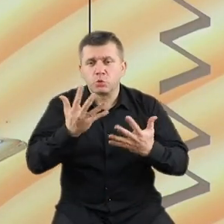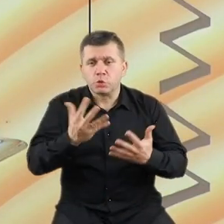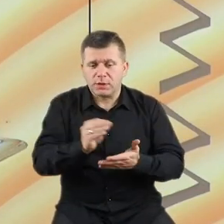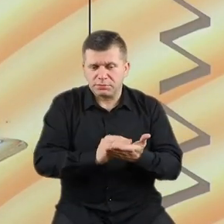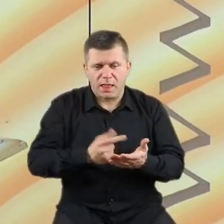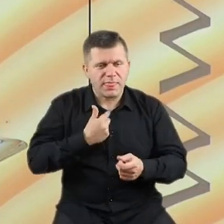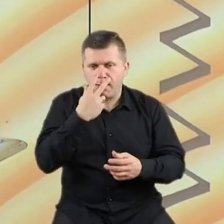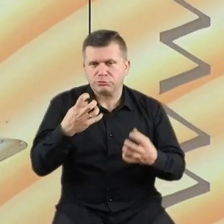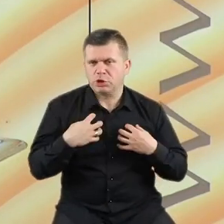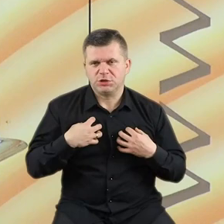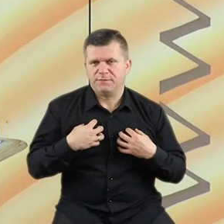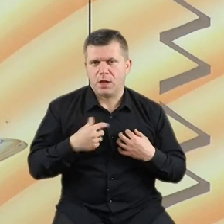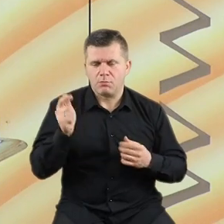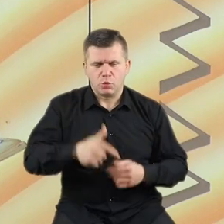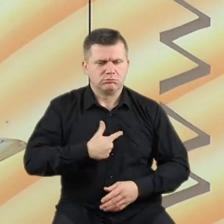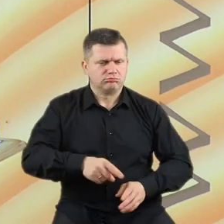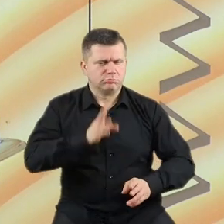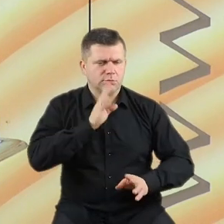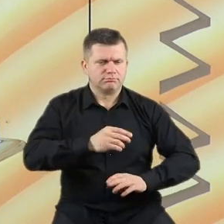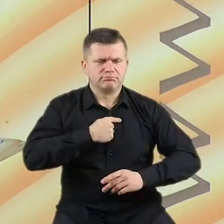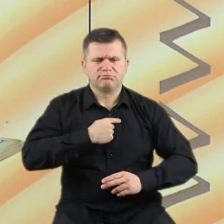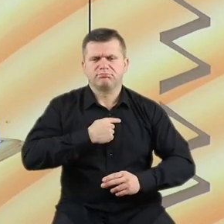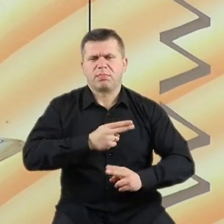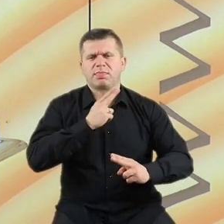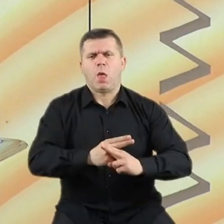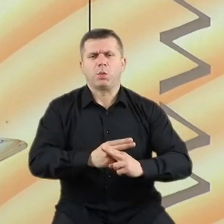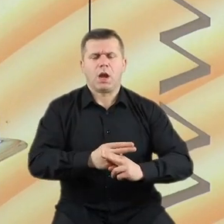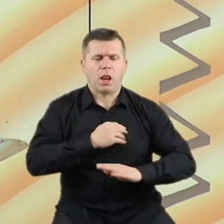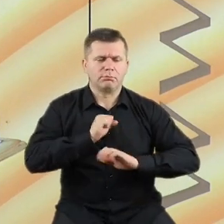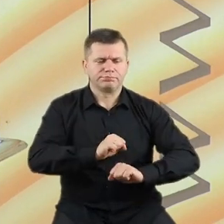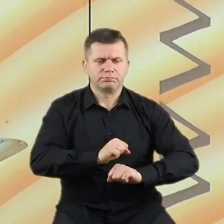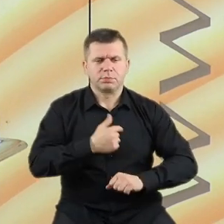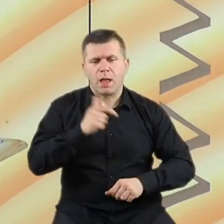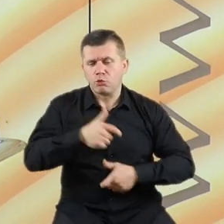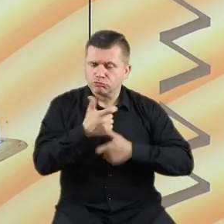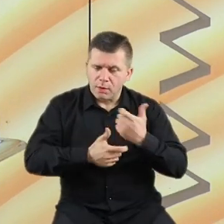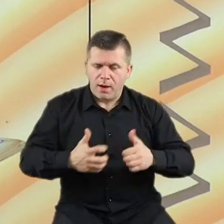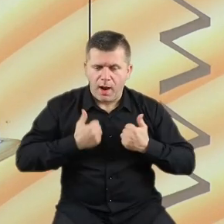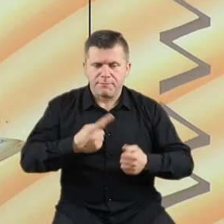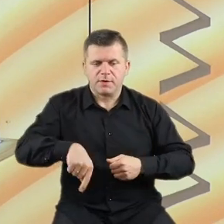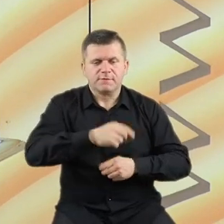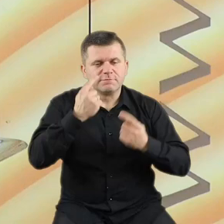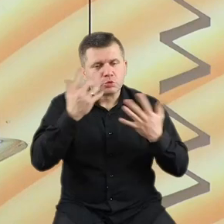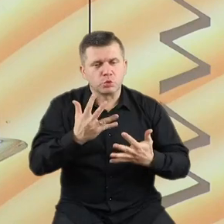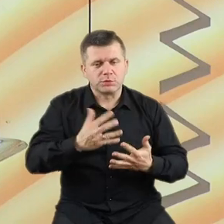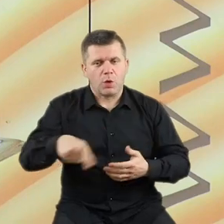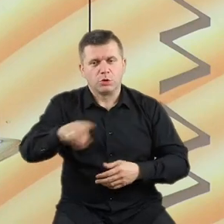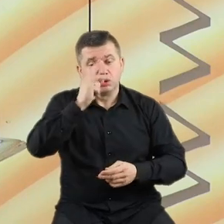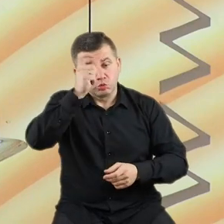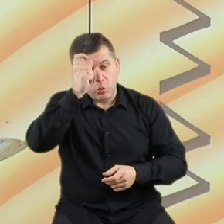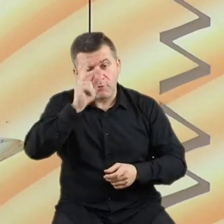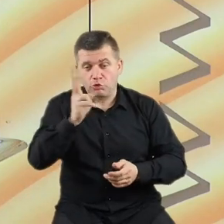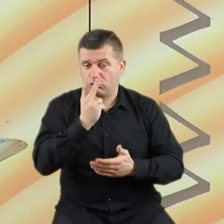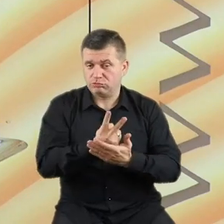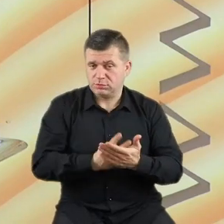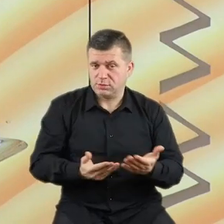Ja nie przeżywam pisania. Ja muszę zapanować nad całym warsztatem. Ja mam sprawić tak, żeby wzruszał się człowiek. To też